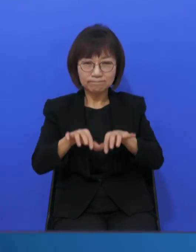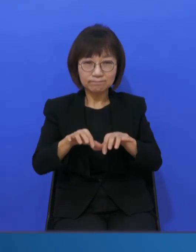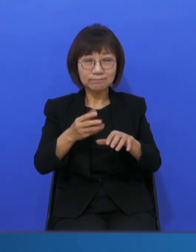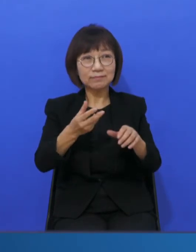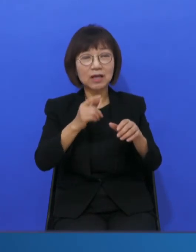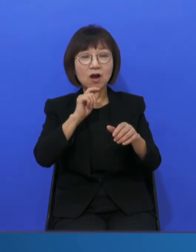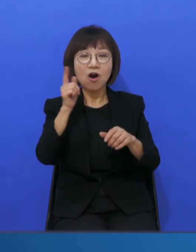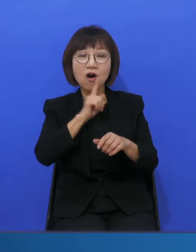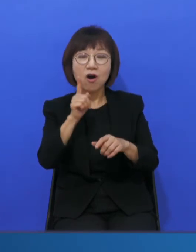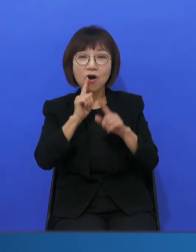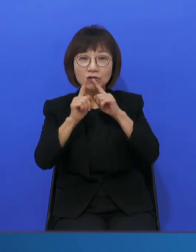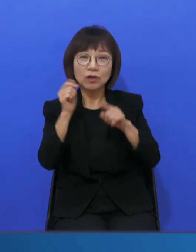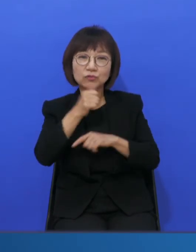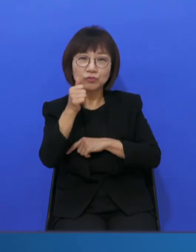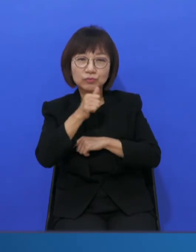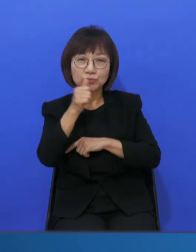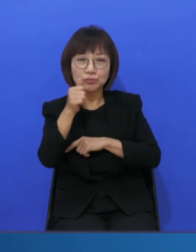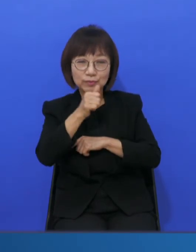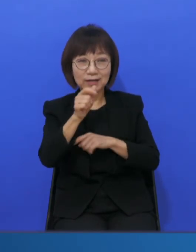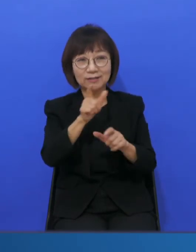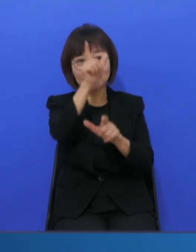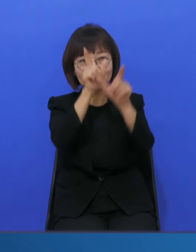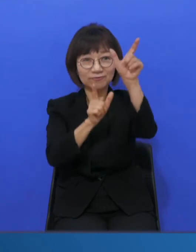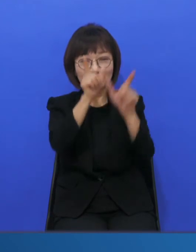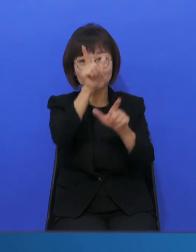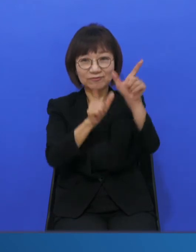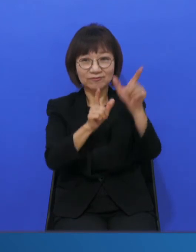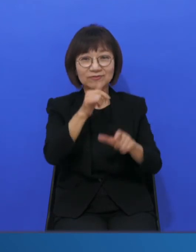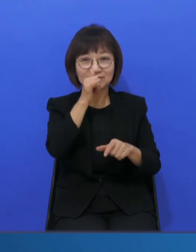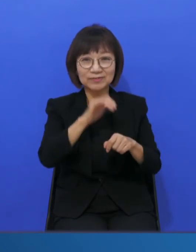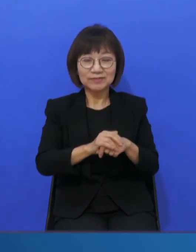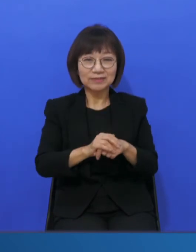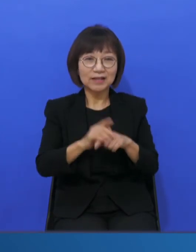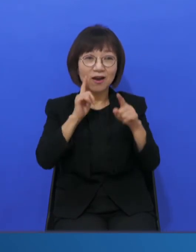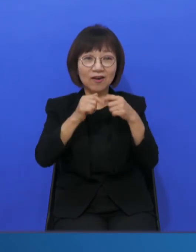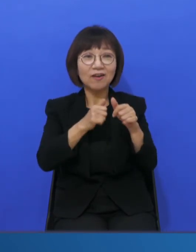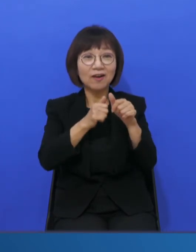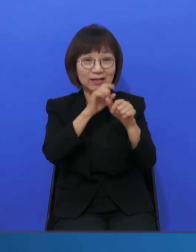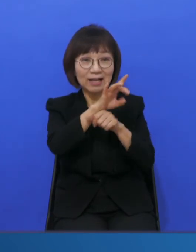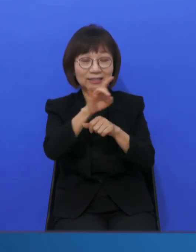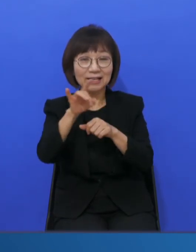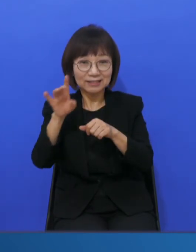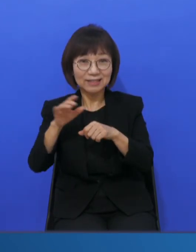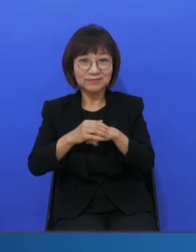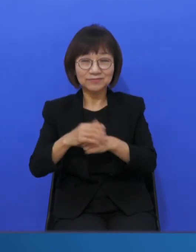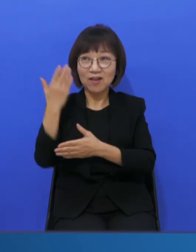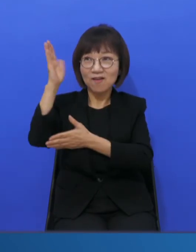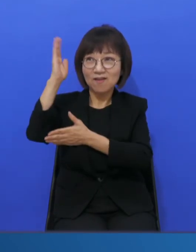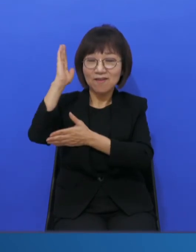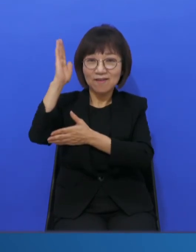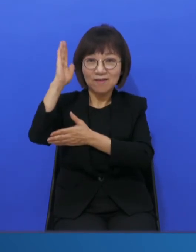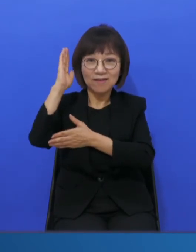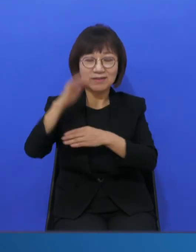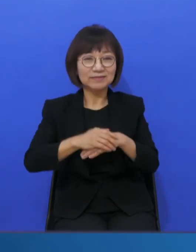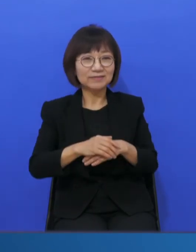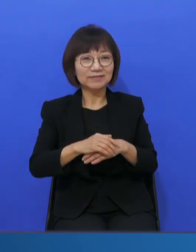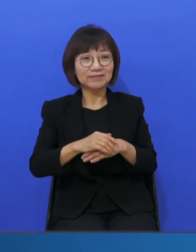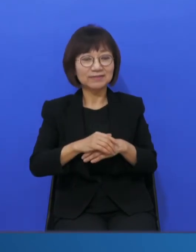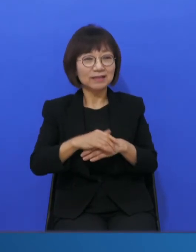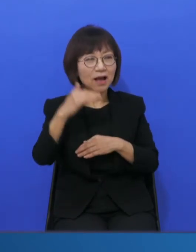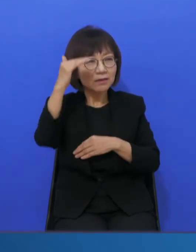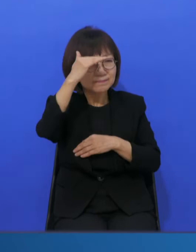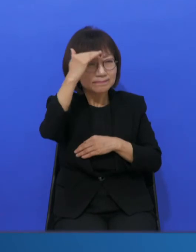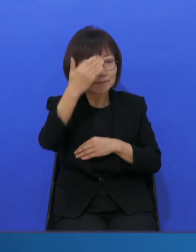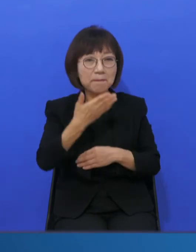언어로 더빙된 RUTC 뉴스가 올려집니다. 각 언어별 사이트에선 생방송되는 유광수 목사의 메시지를 시청할